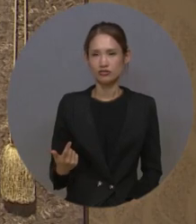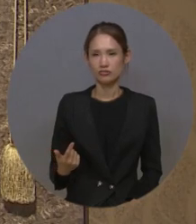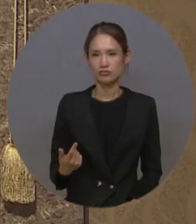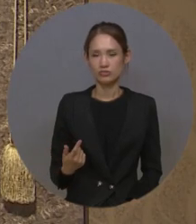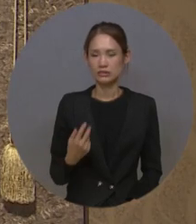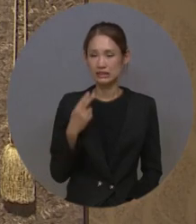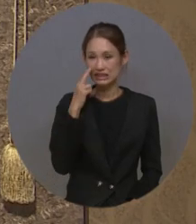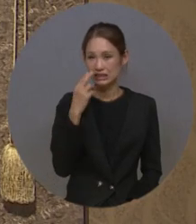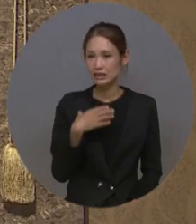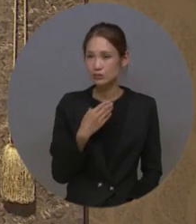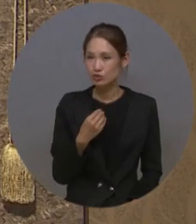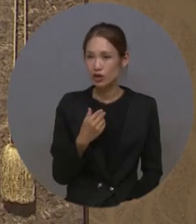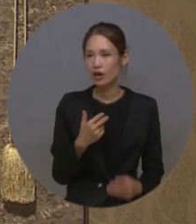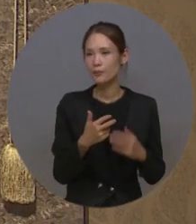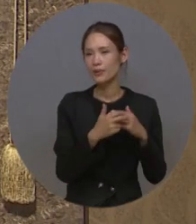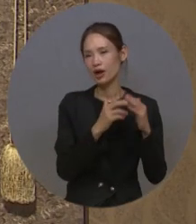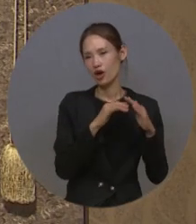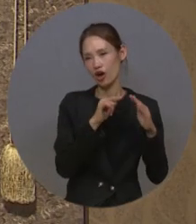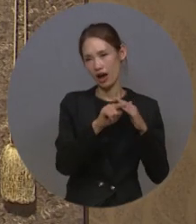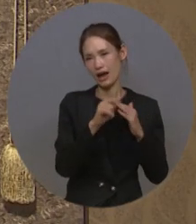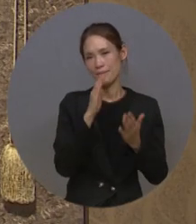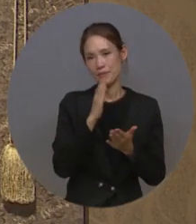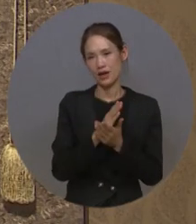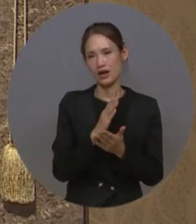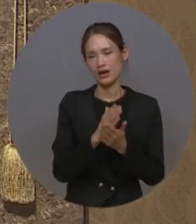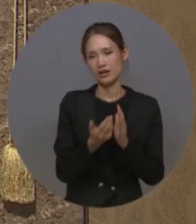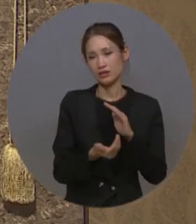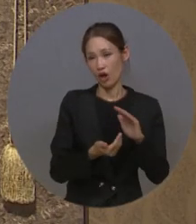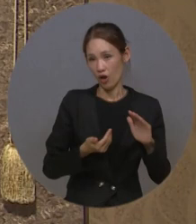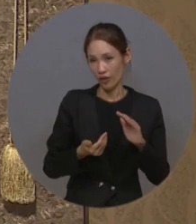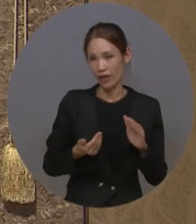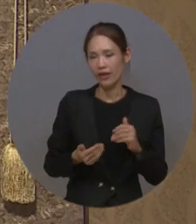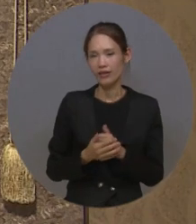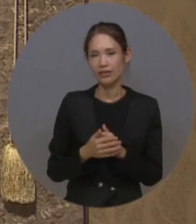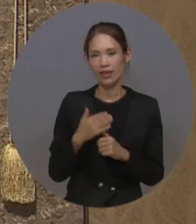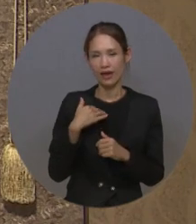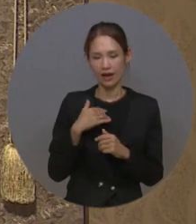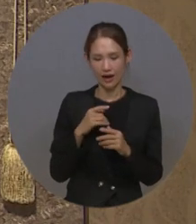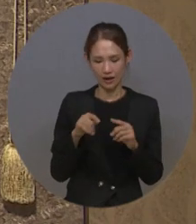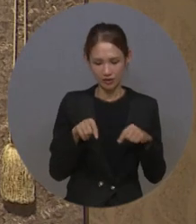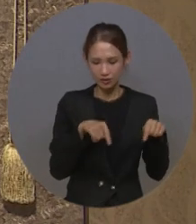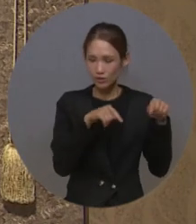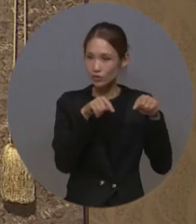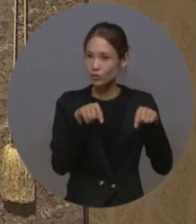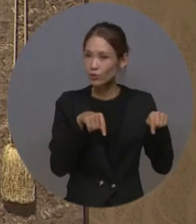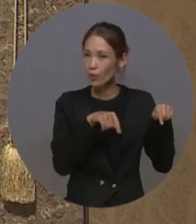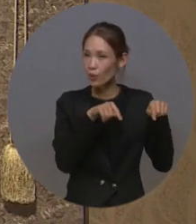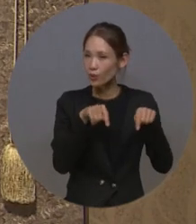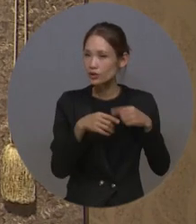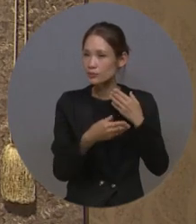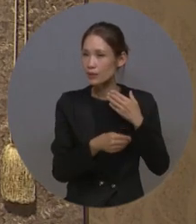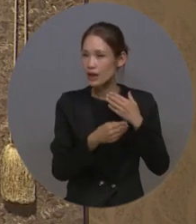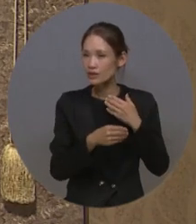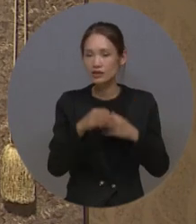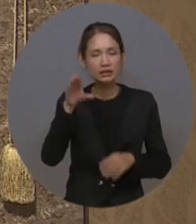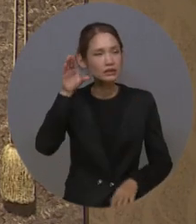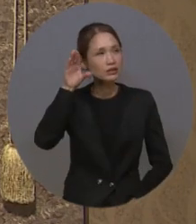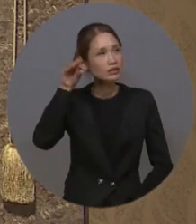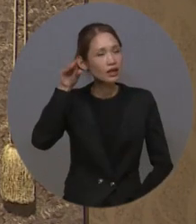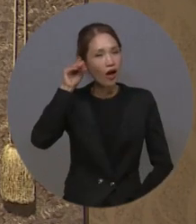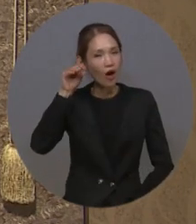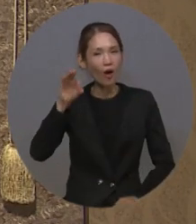굳이 병원에 가기 전에 네. 내가 녹음해서 들어보면 정말 쉽게 할 수 있어요. 그리고